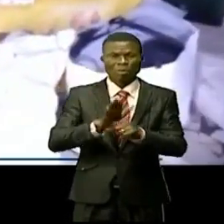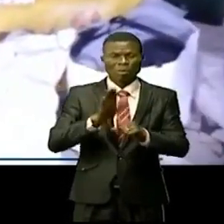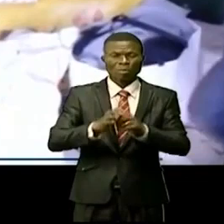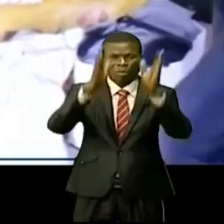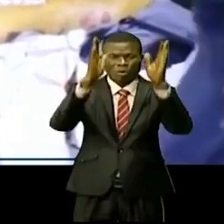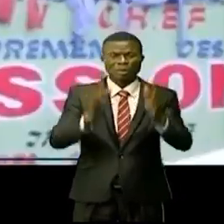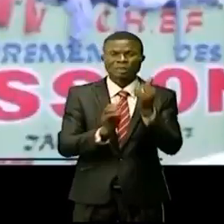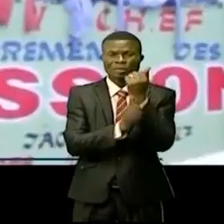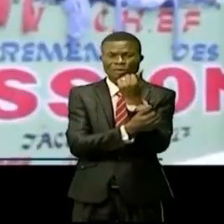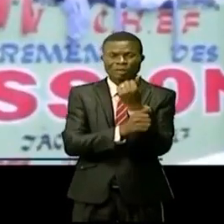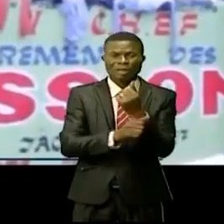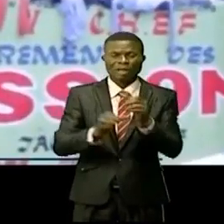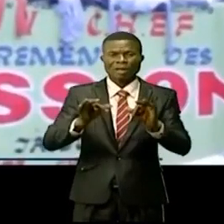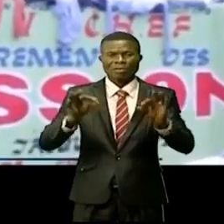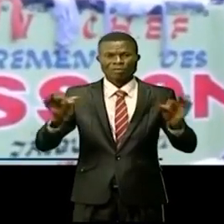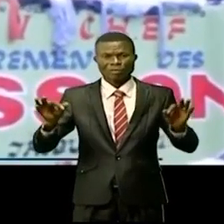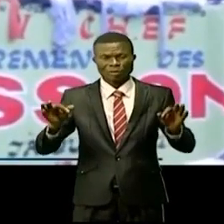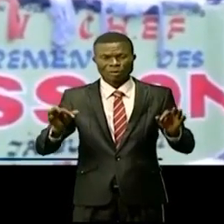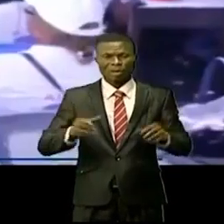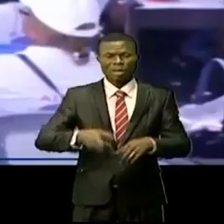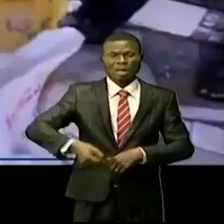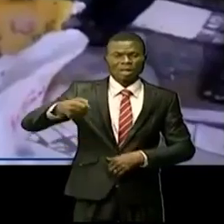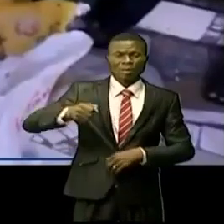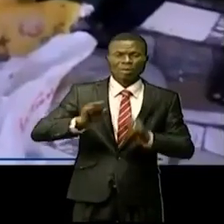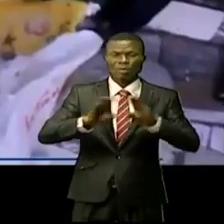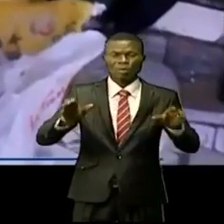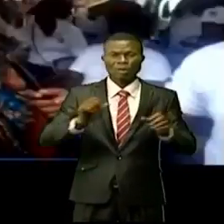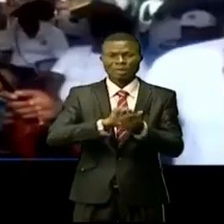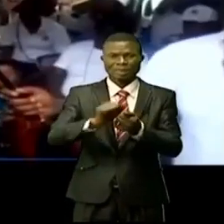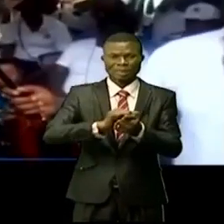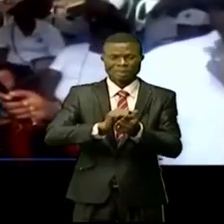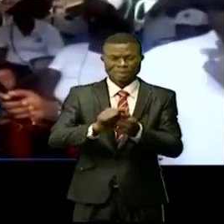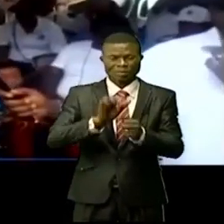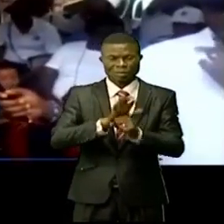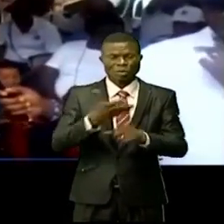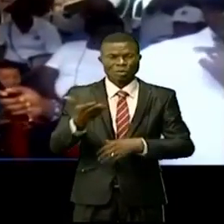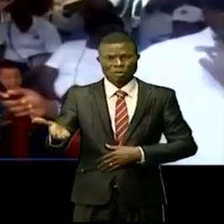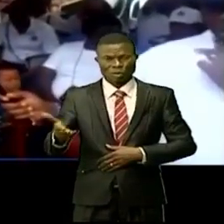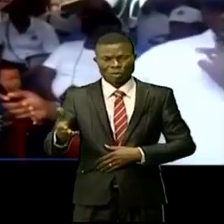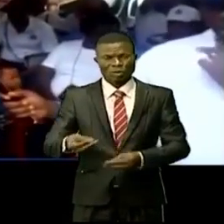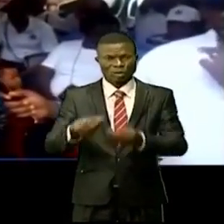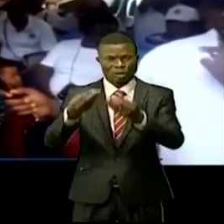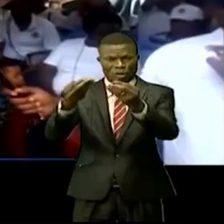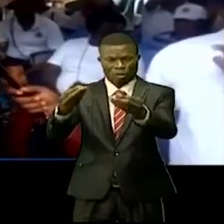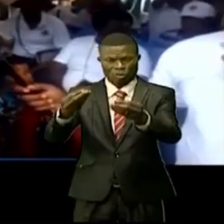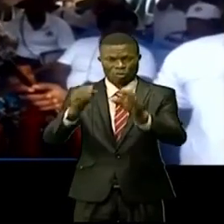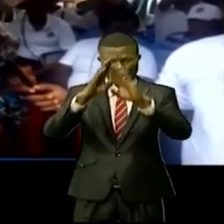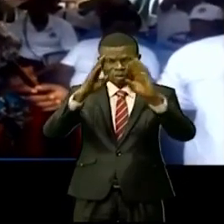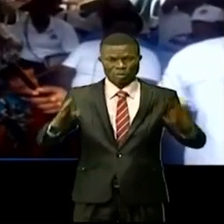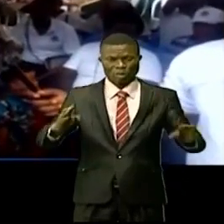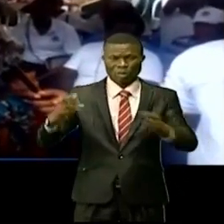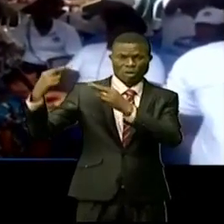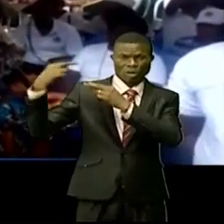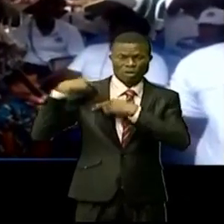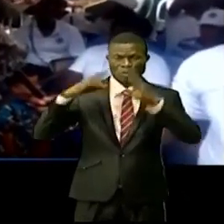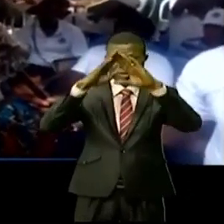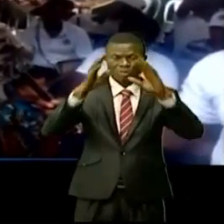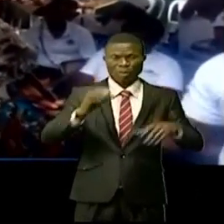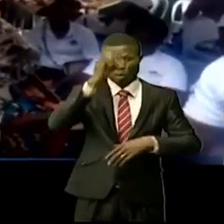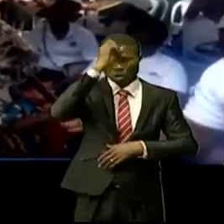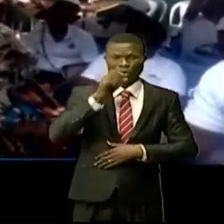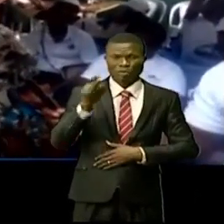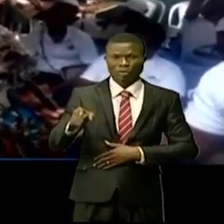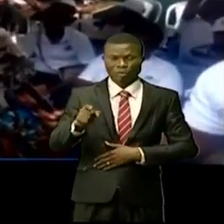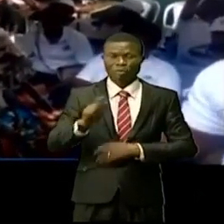maïs, de farine, des bidons d'huile, des savons pour ne citer que ceci, a été remis aux responsables de cet établissement.